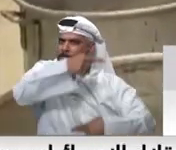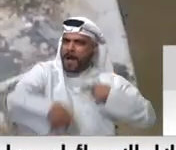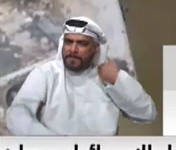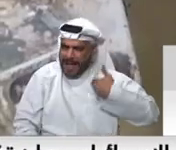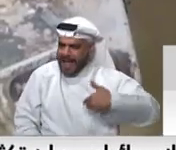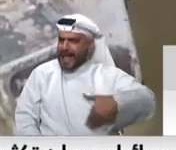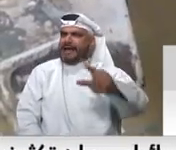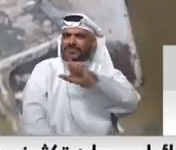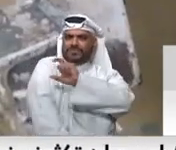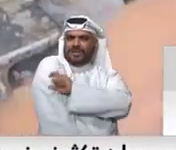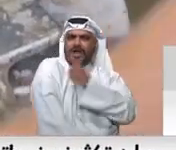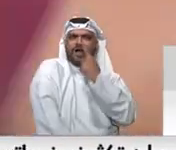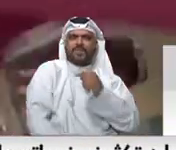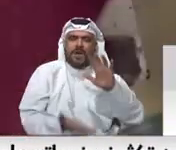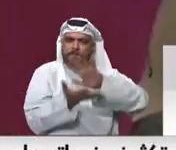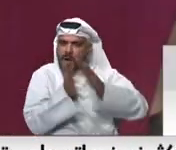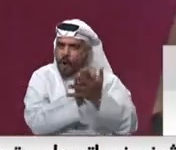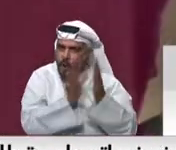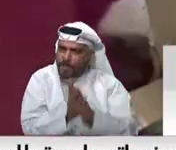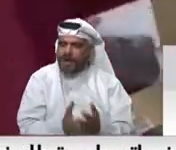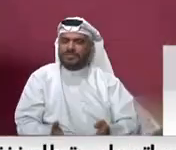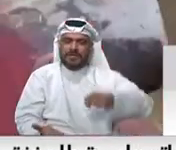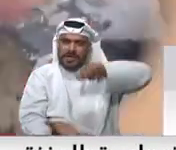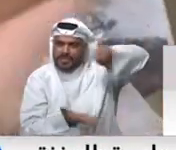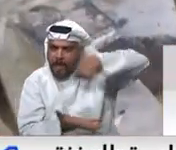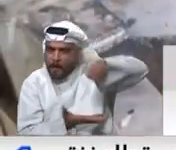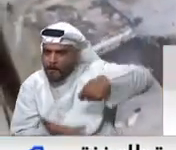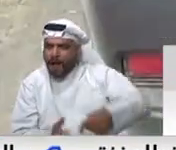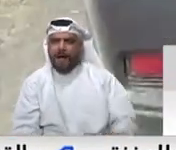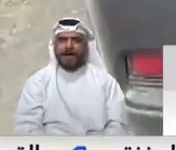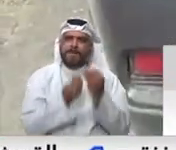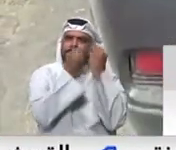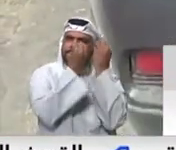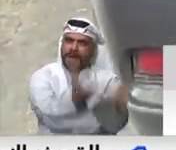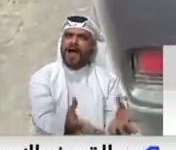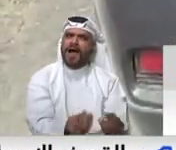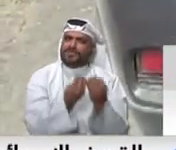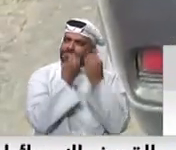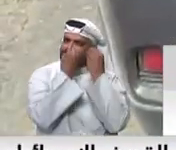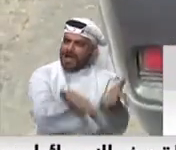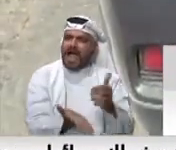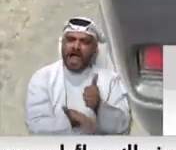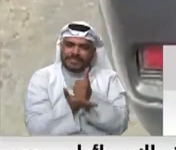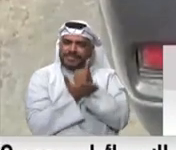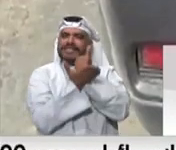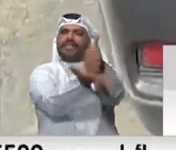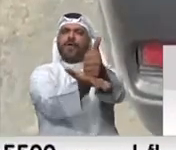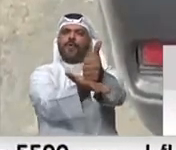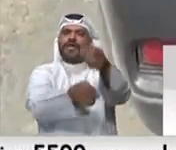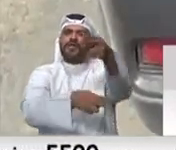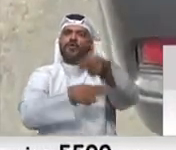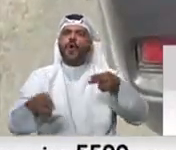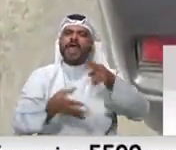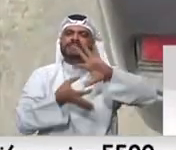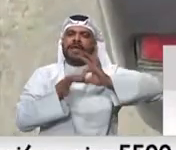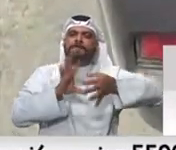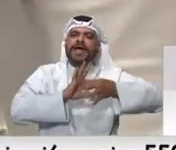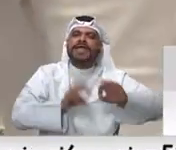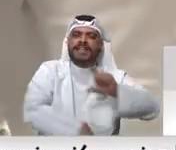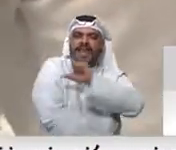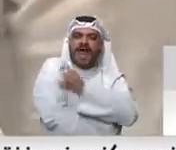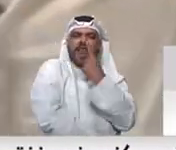الآن، وبتدخل سريع تولى فريقا فلسطينيا تطوعيا تابعا لجمعية الهلال الأحمر